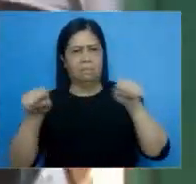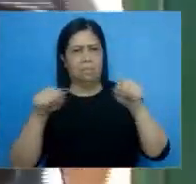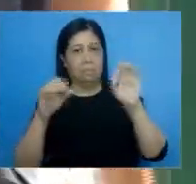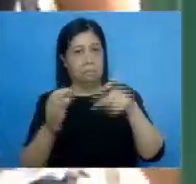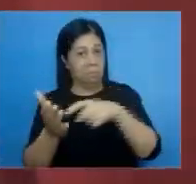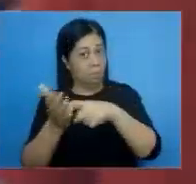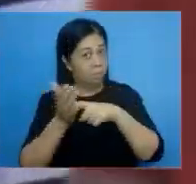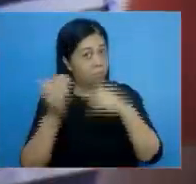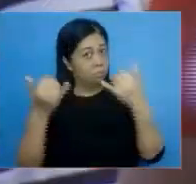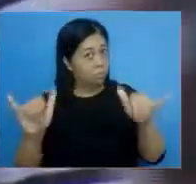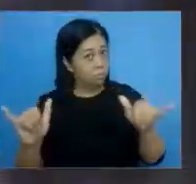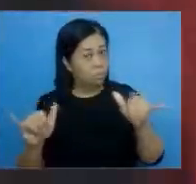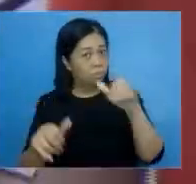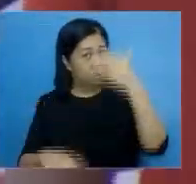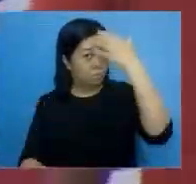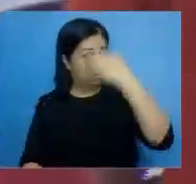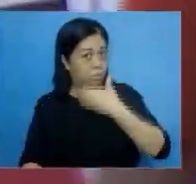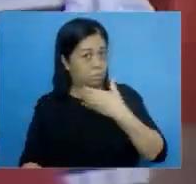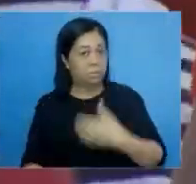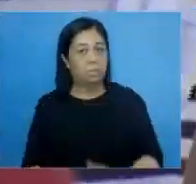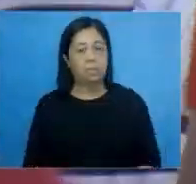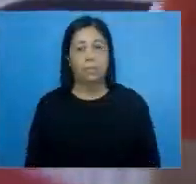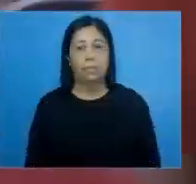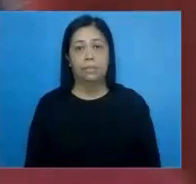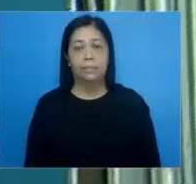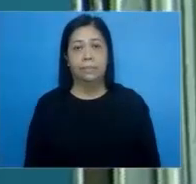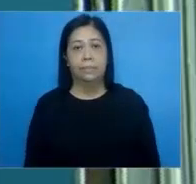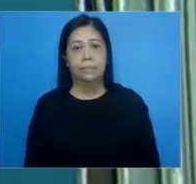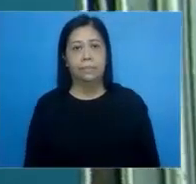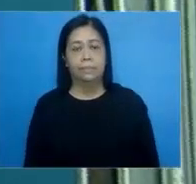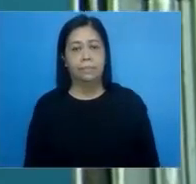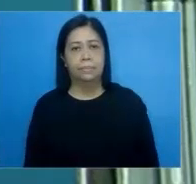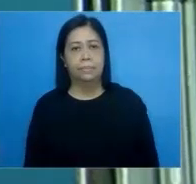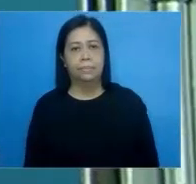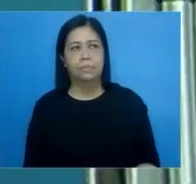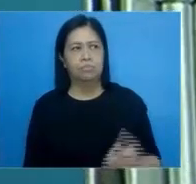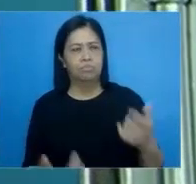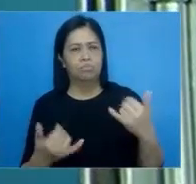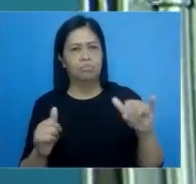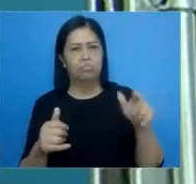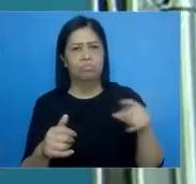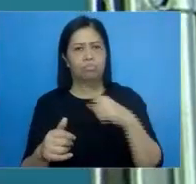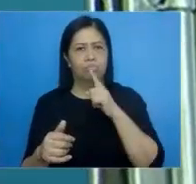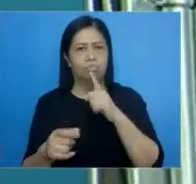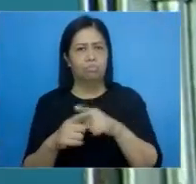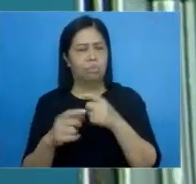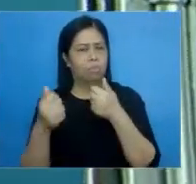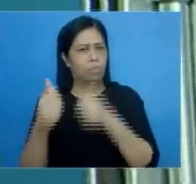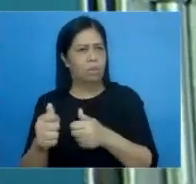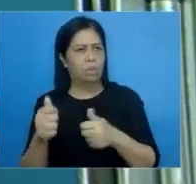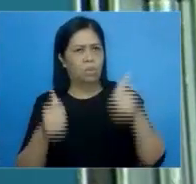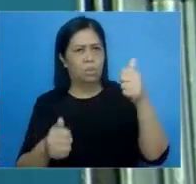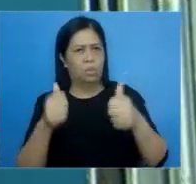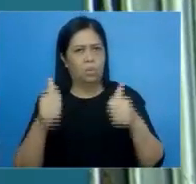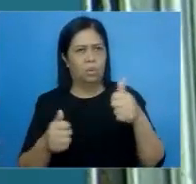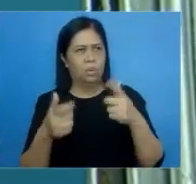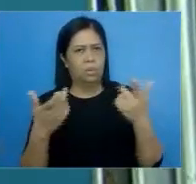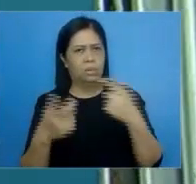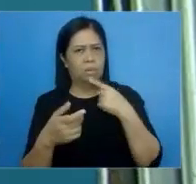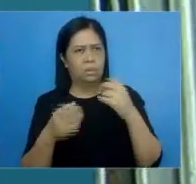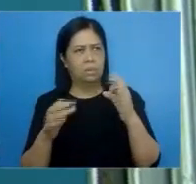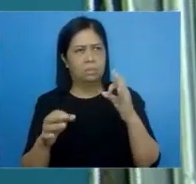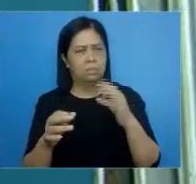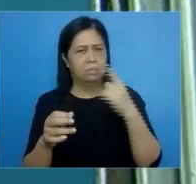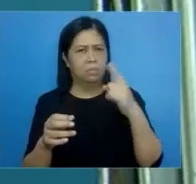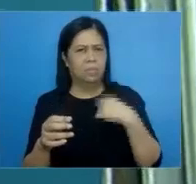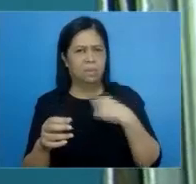rin ba ang pagsusuot ng face shield. Kahit po ma'am, kung ano po ba talaga ang susundin. Kung basta para sa akin na lang ma'am, tanggalan